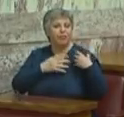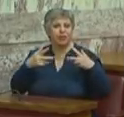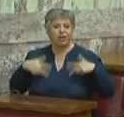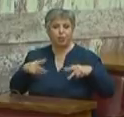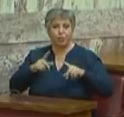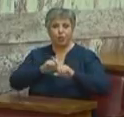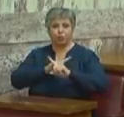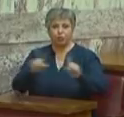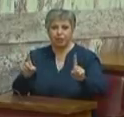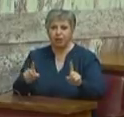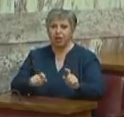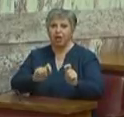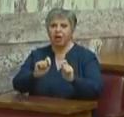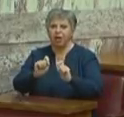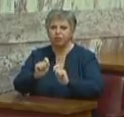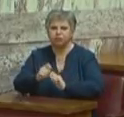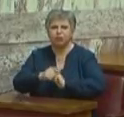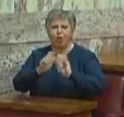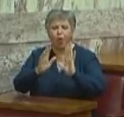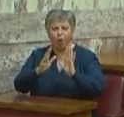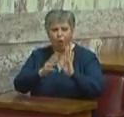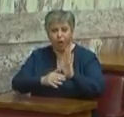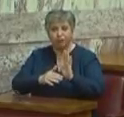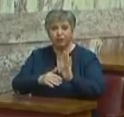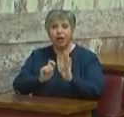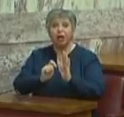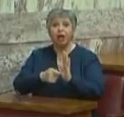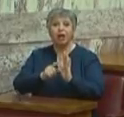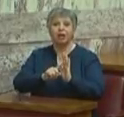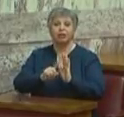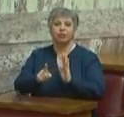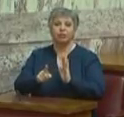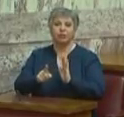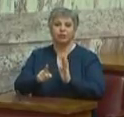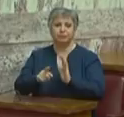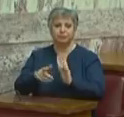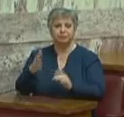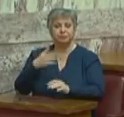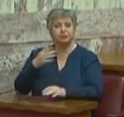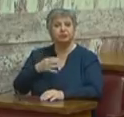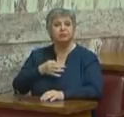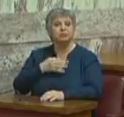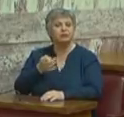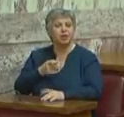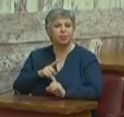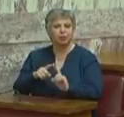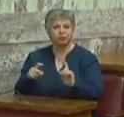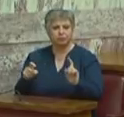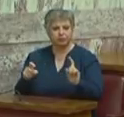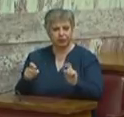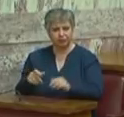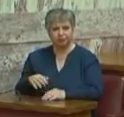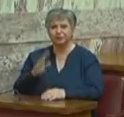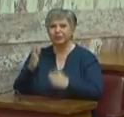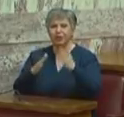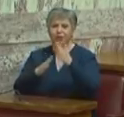αναθεώρηση. Και θέλω να πω και ένα τελευταίο και με αυτό να κλείσω. Παρακαλώ, συντομεύετε,